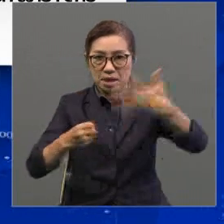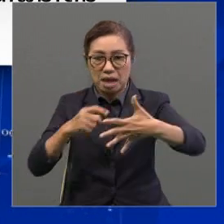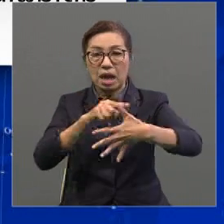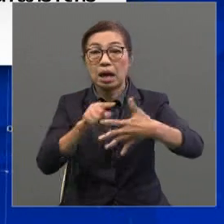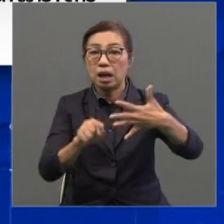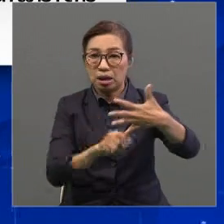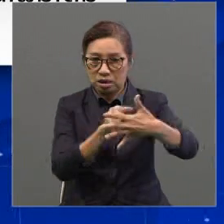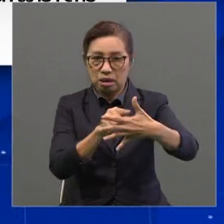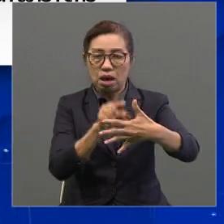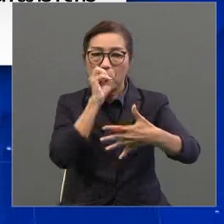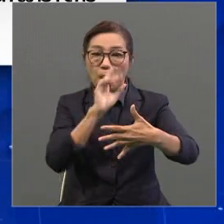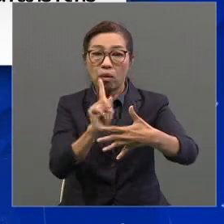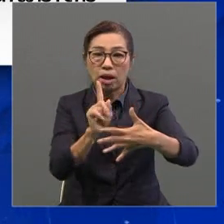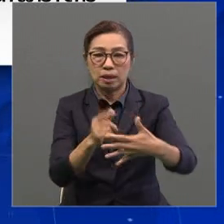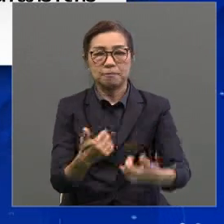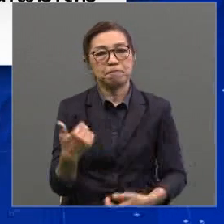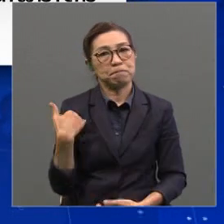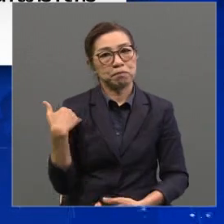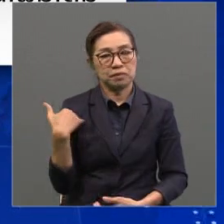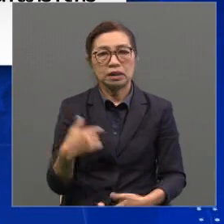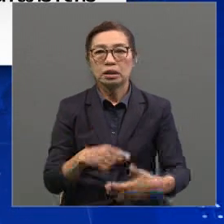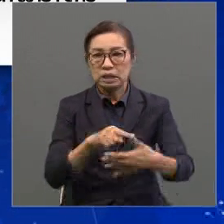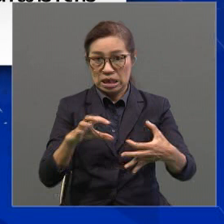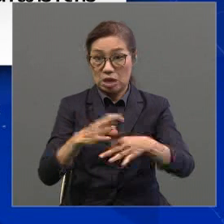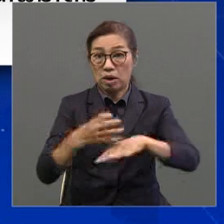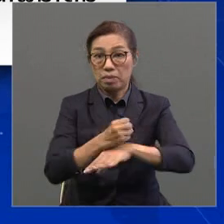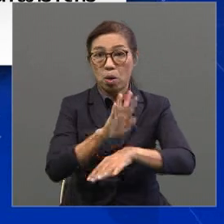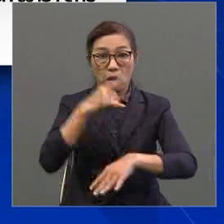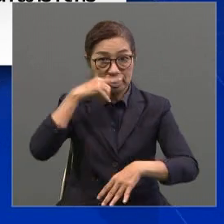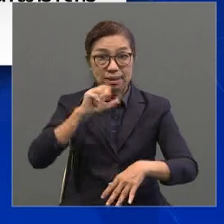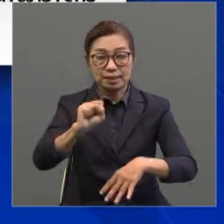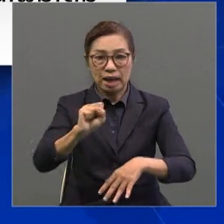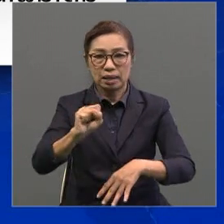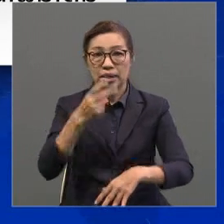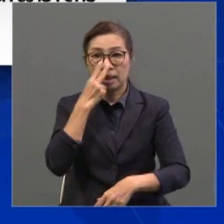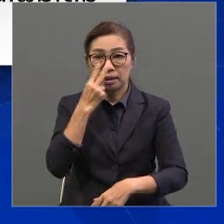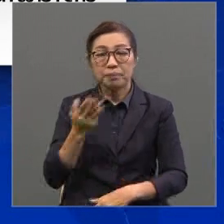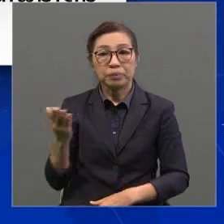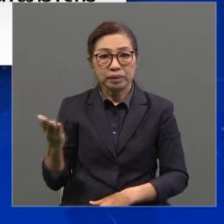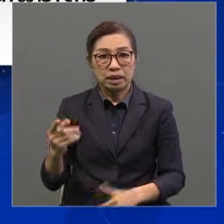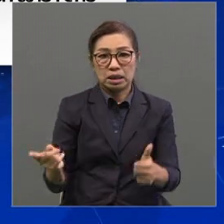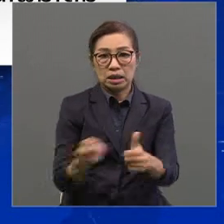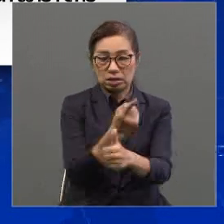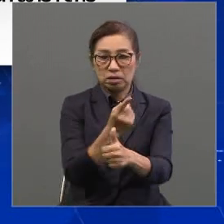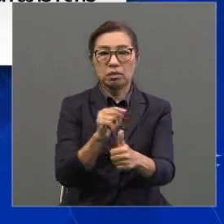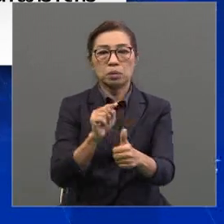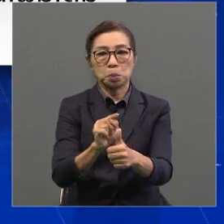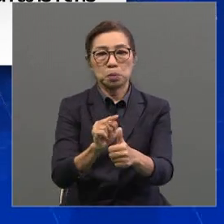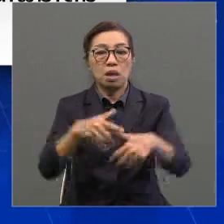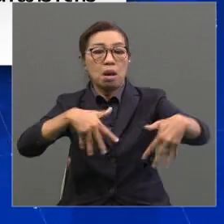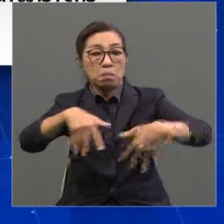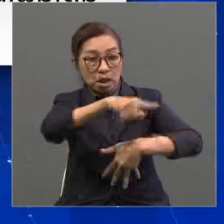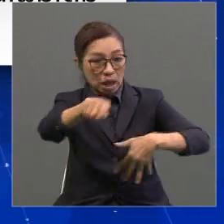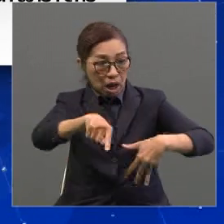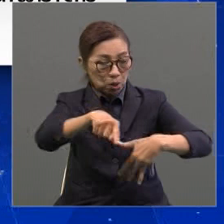พรรคนะครับแสดงจุดยืน5จุดยืนทางการเมืองของไทยสร้างไทยแบบนี้ครับเคารพเสียงและเจตนารมณ์ของ